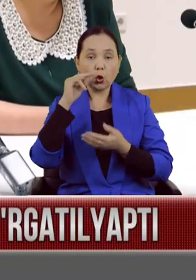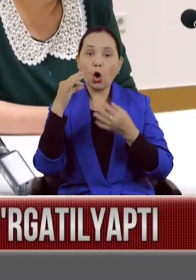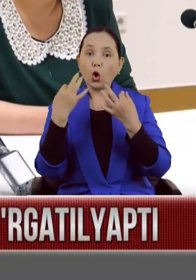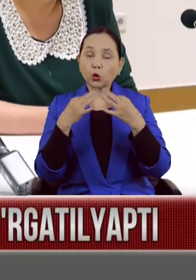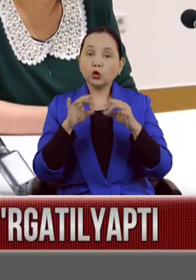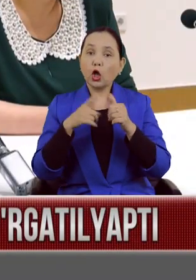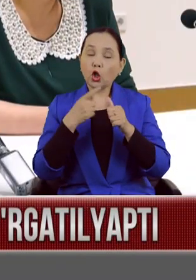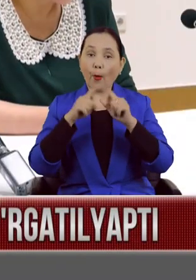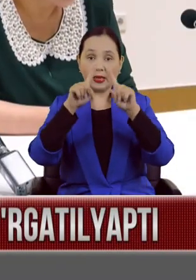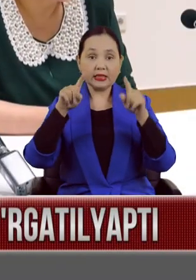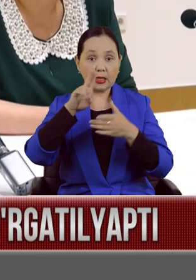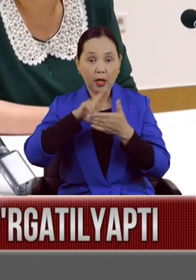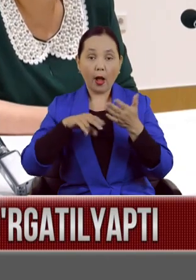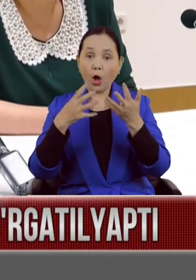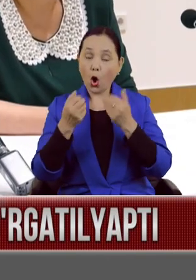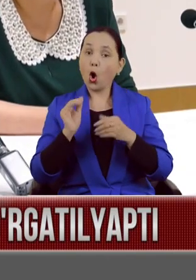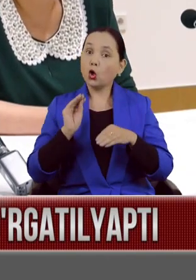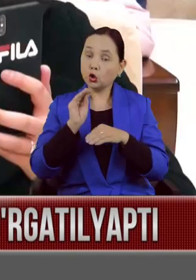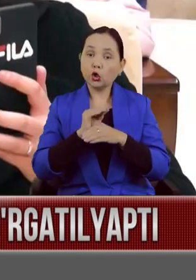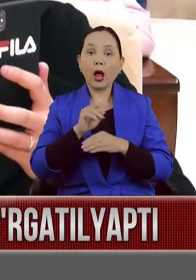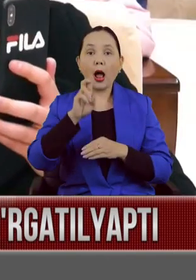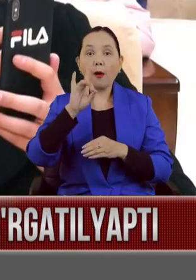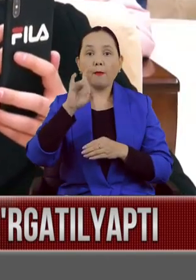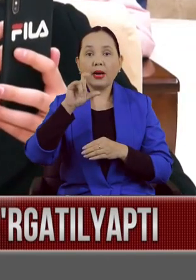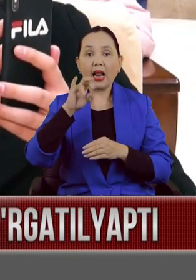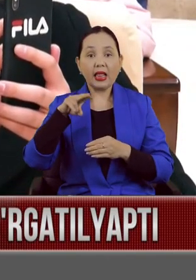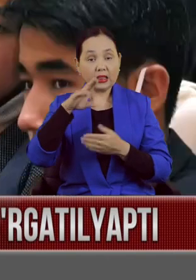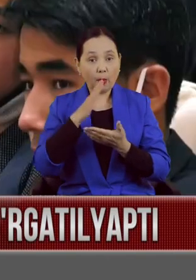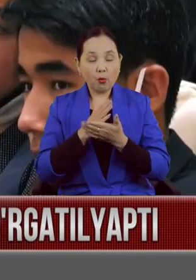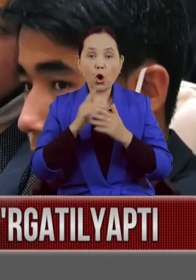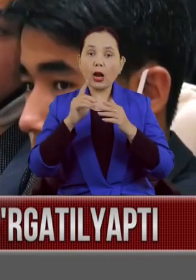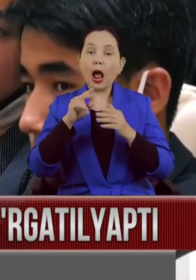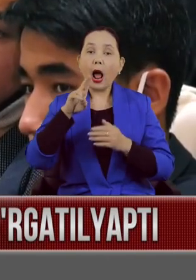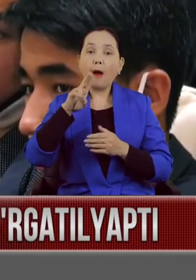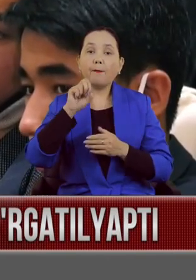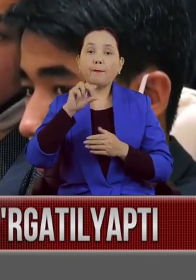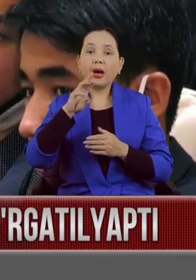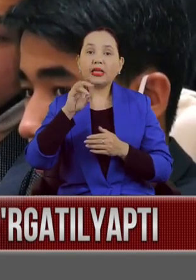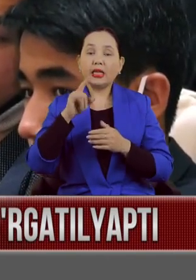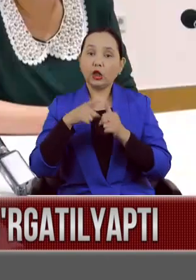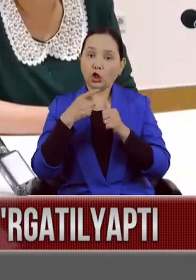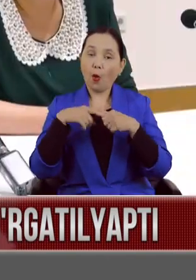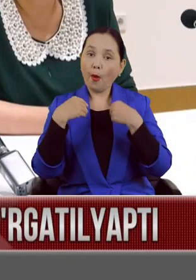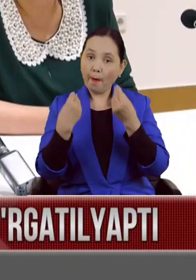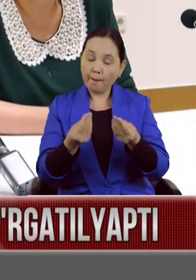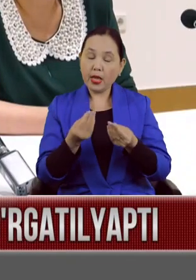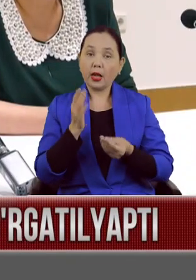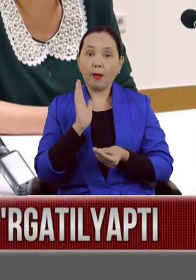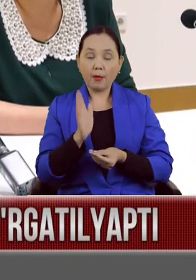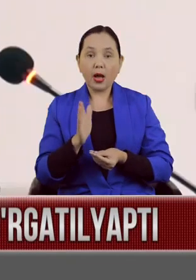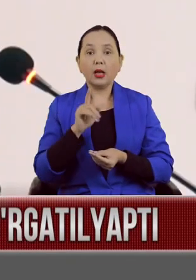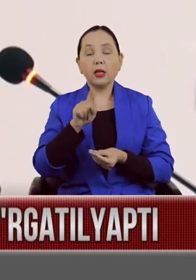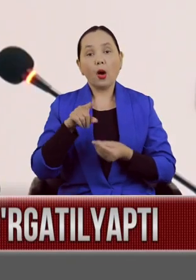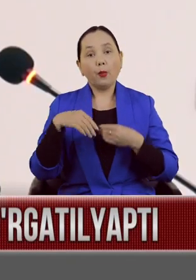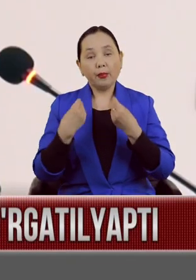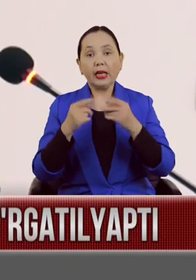yerda ruxsatnoma va sertifikatni olib, yana qo'shimchasiga brendimiz bor, bizning nomimiz bor, ya'ni patentlangan nomni men shunda beraman, ya'ni franshiza deydim